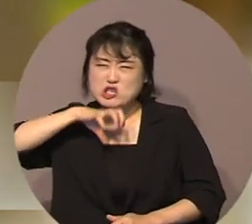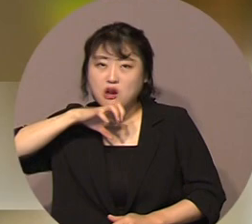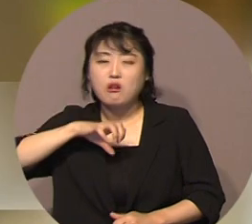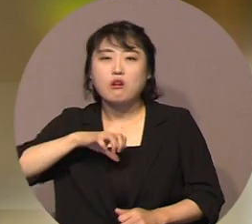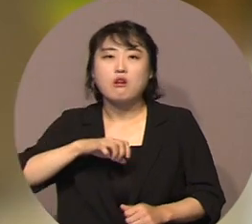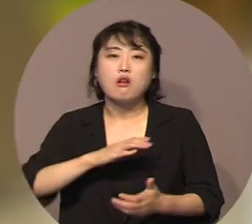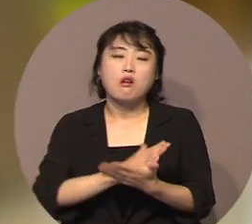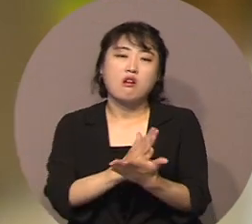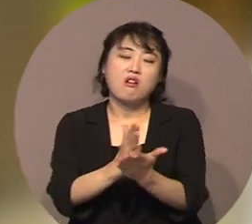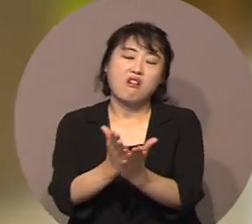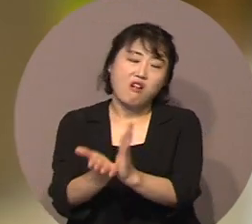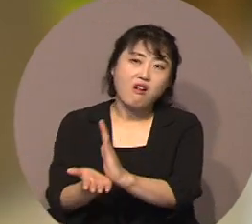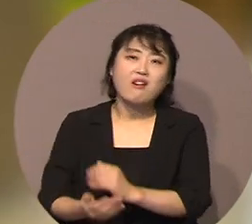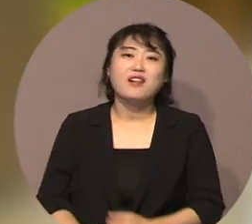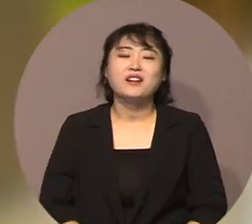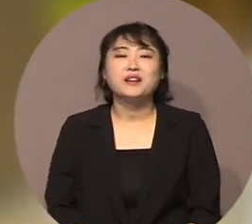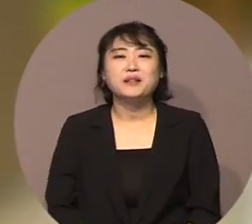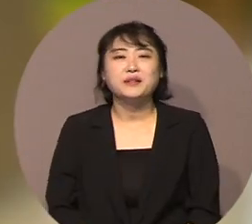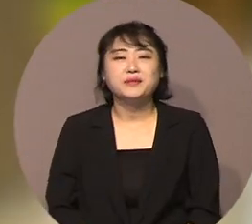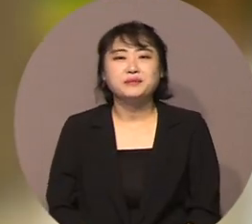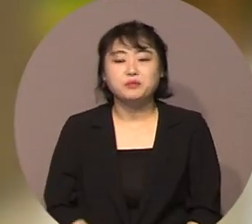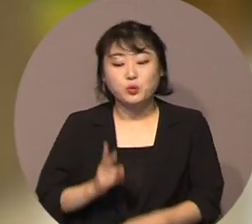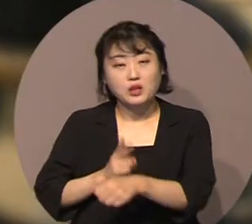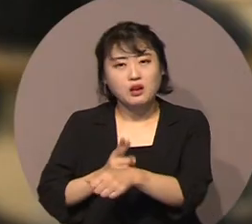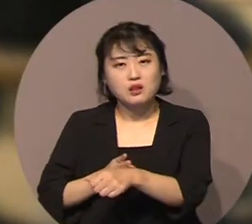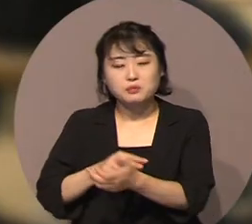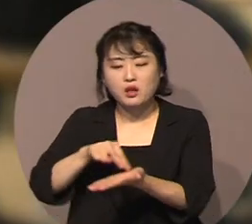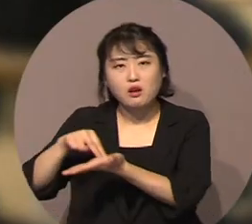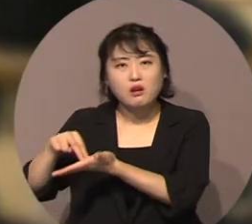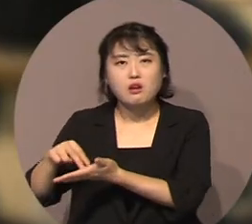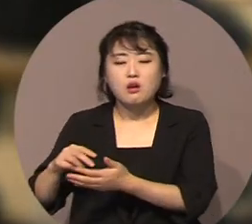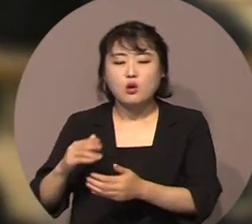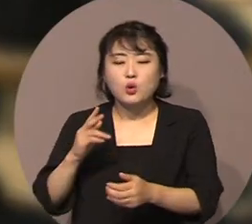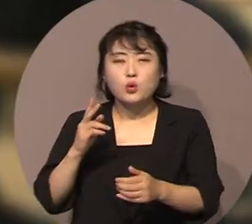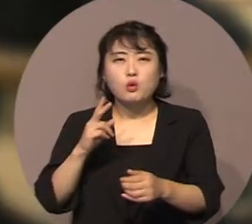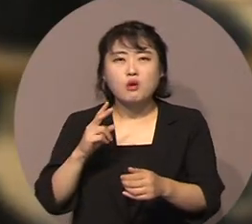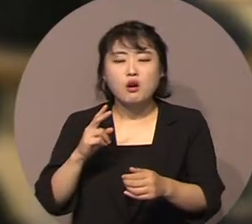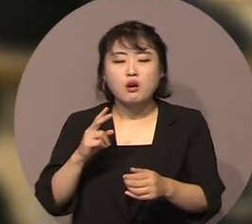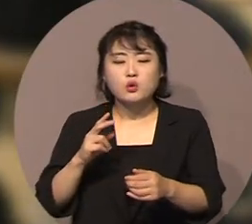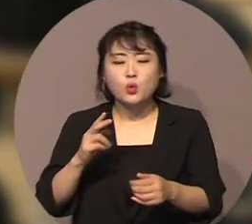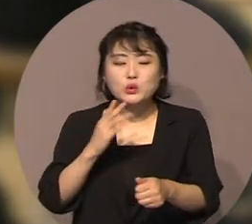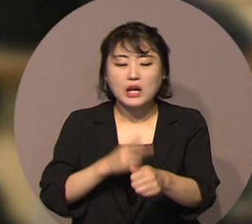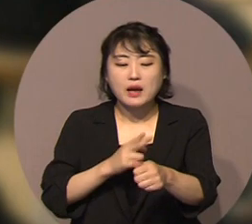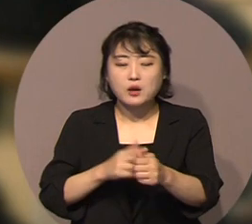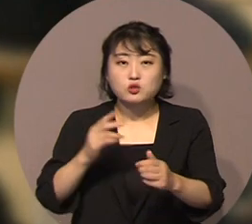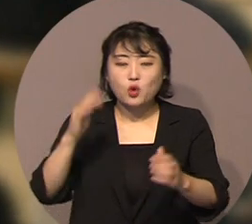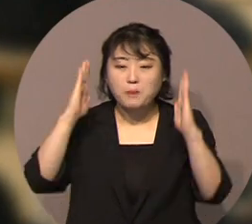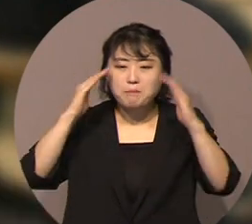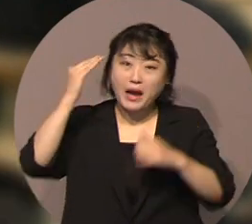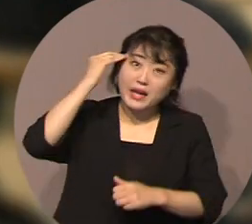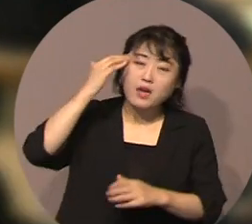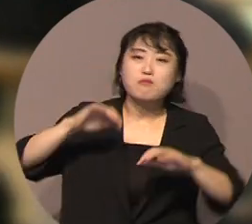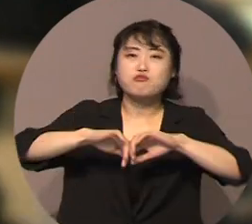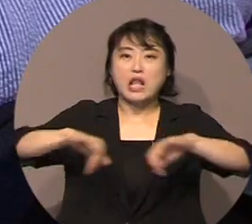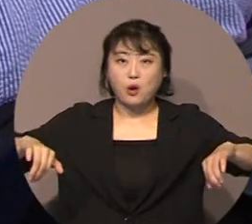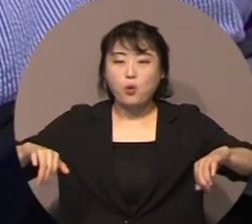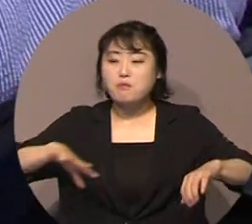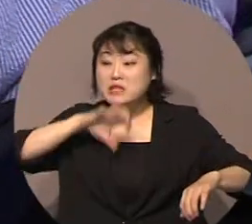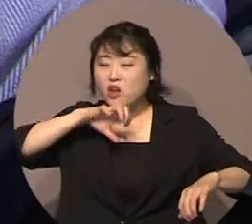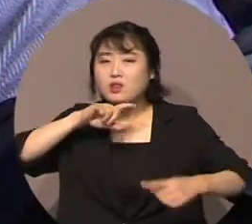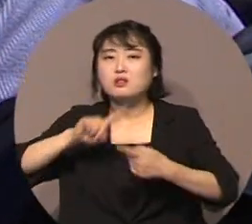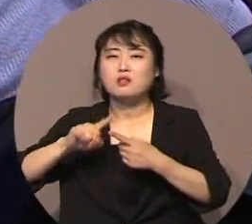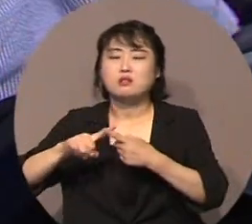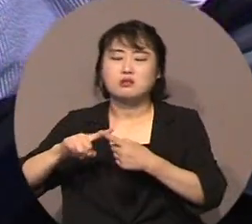유형도 다양합니다 교사들은 교육 활동을 방해하는 학생과는 분리하고 민원은 교장